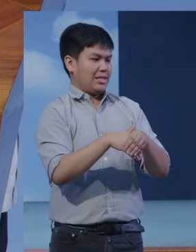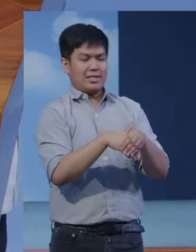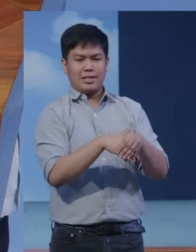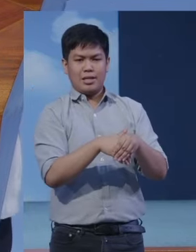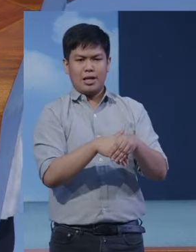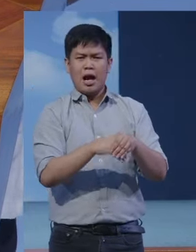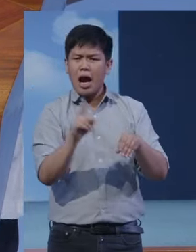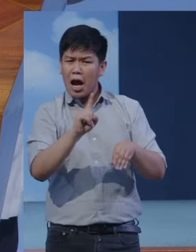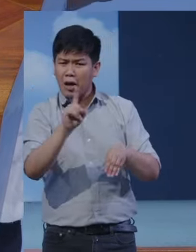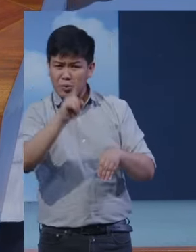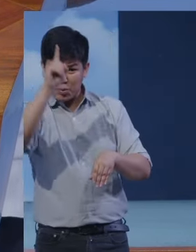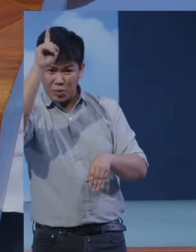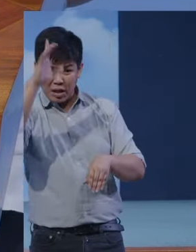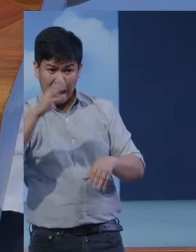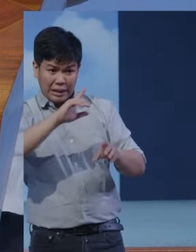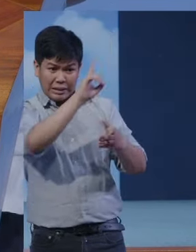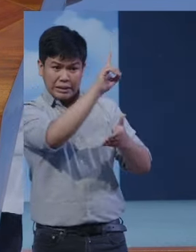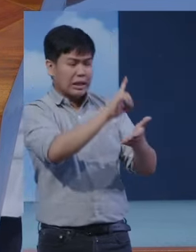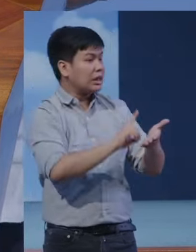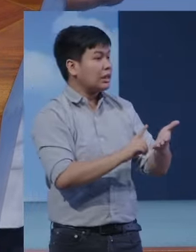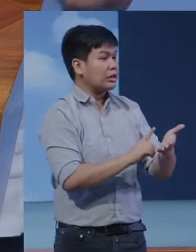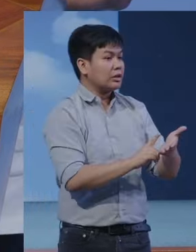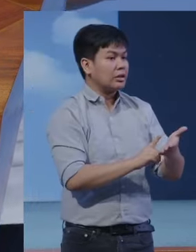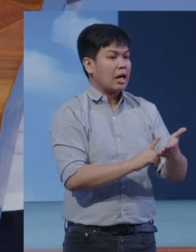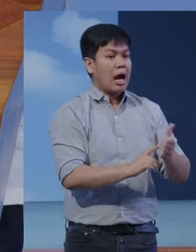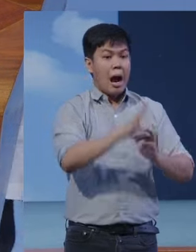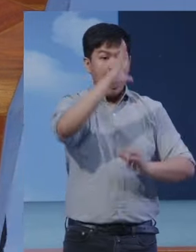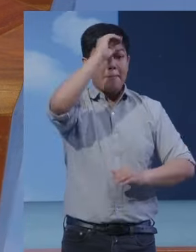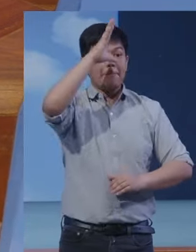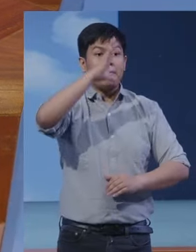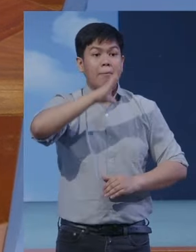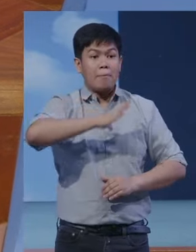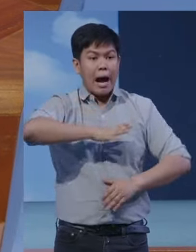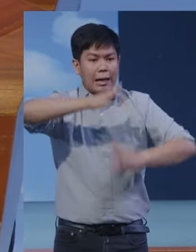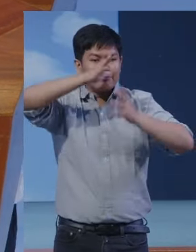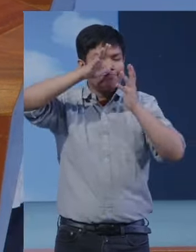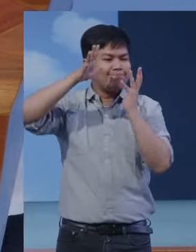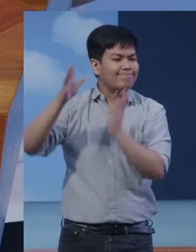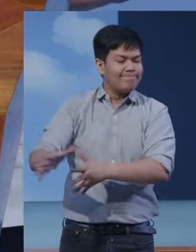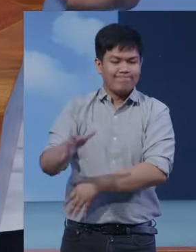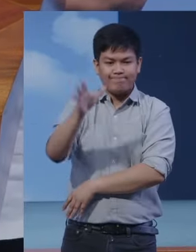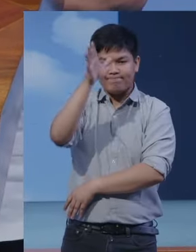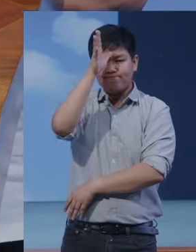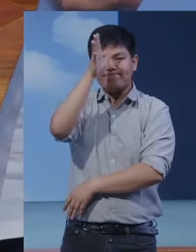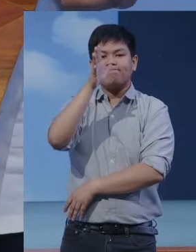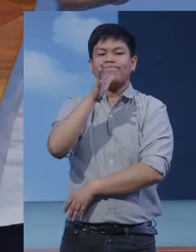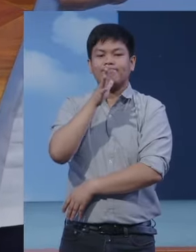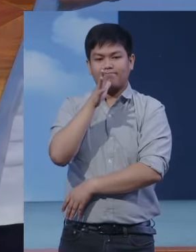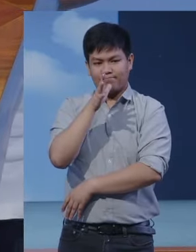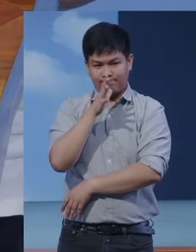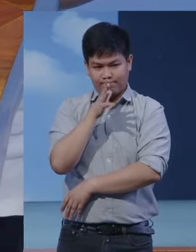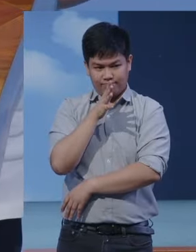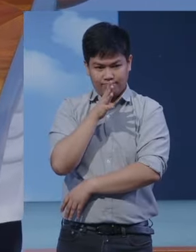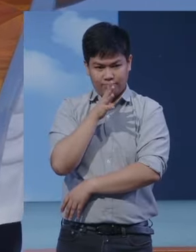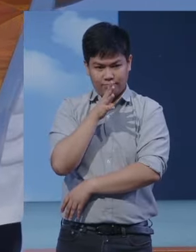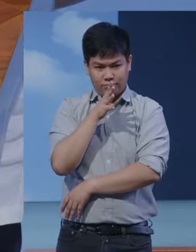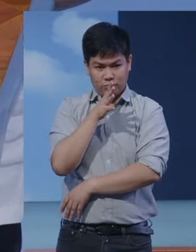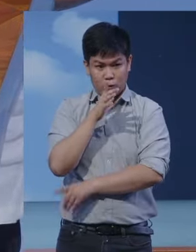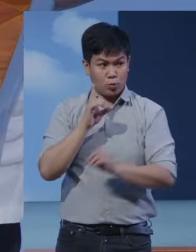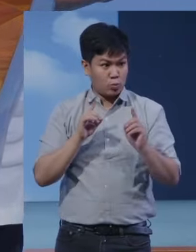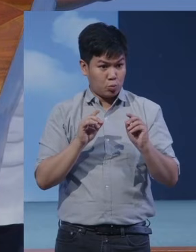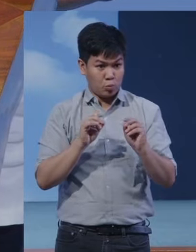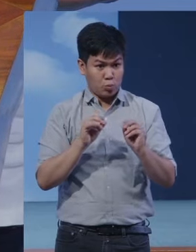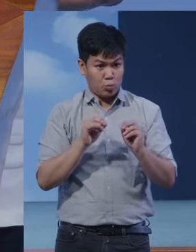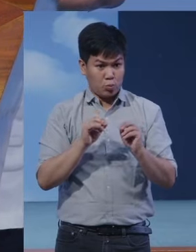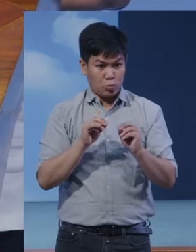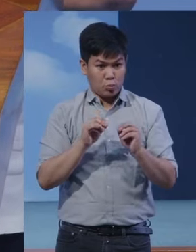ang disenyo tigan 2 for therefore a man shall leave his mother His Father and his mother